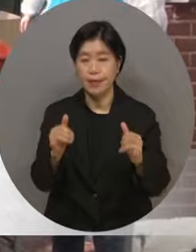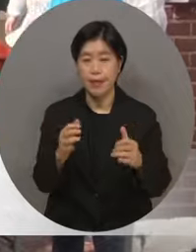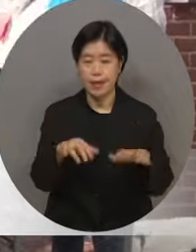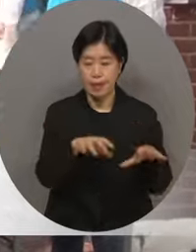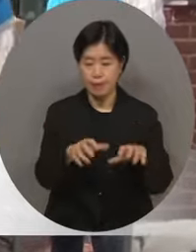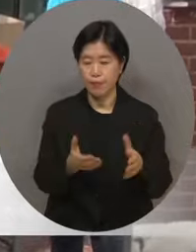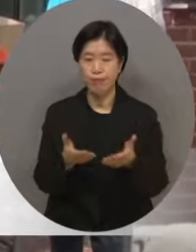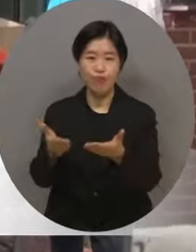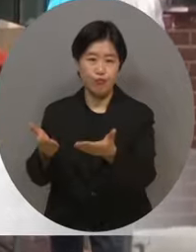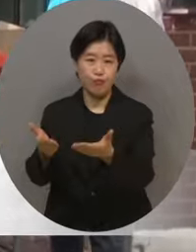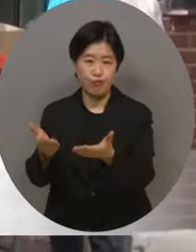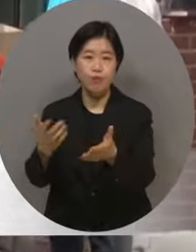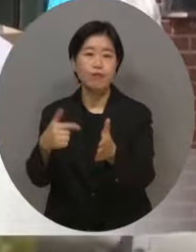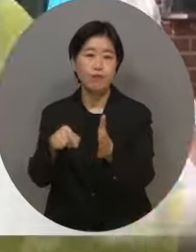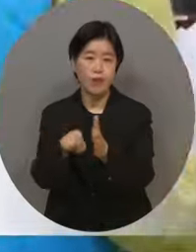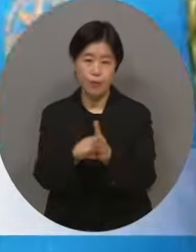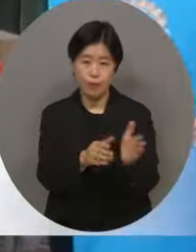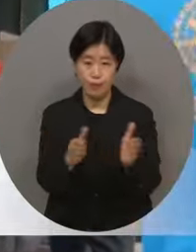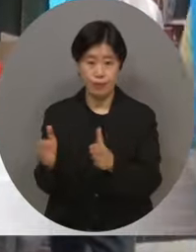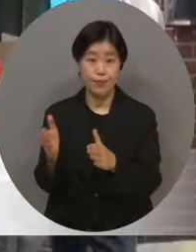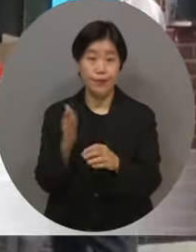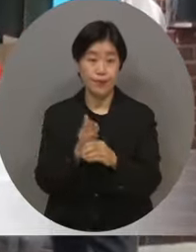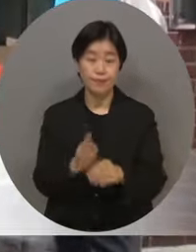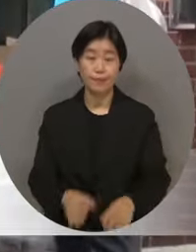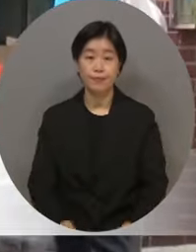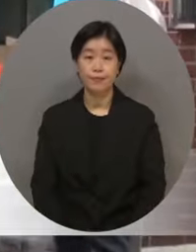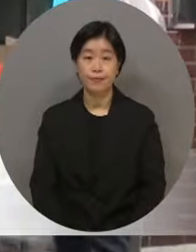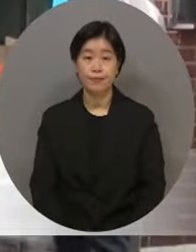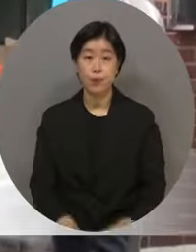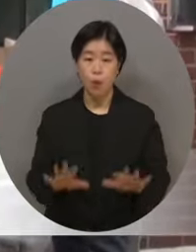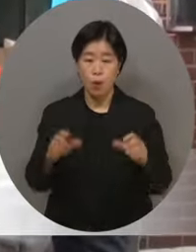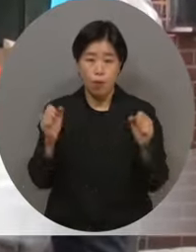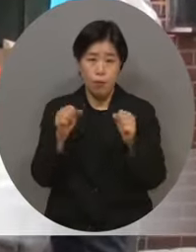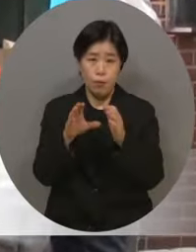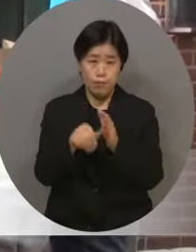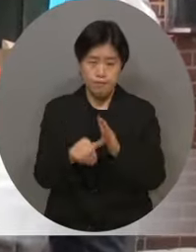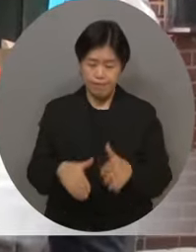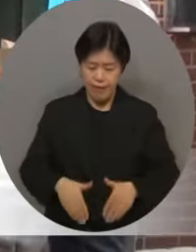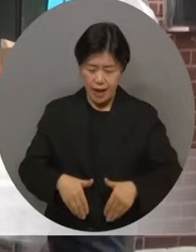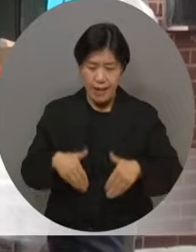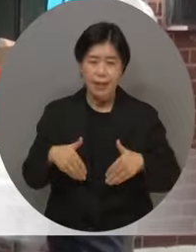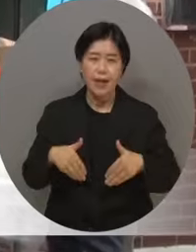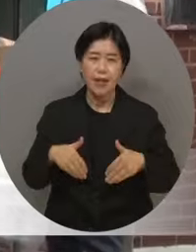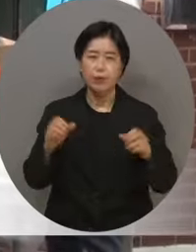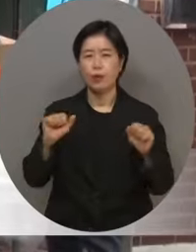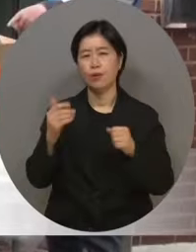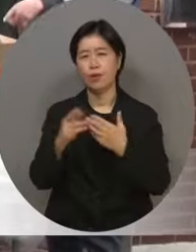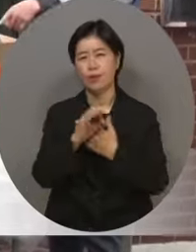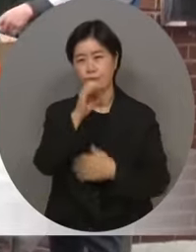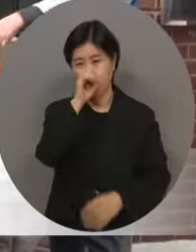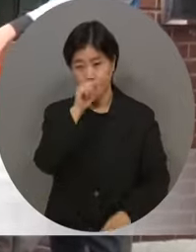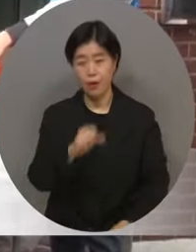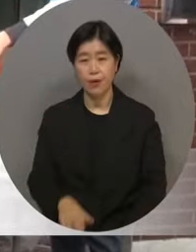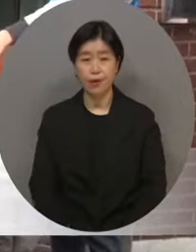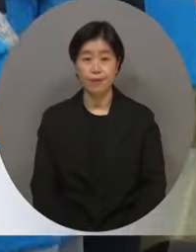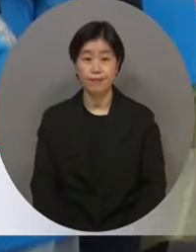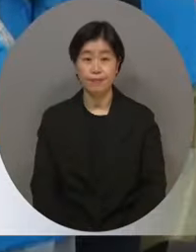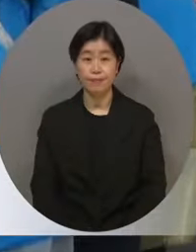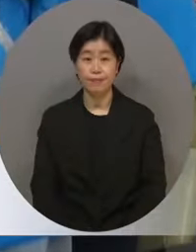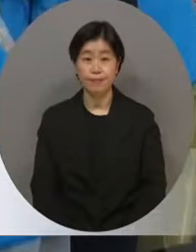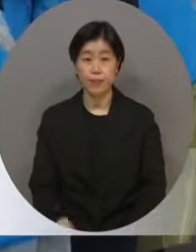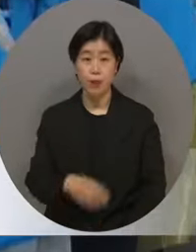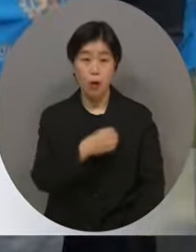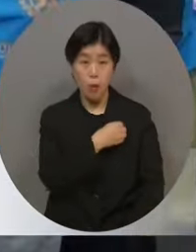수 있도록 김장 공사를 준비하고 있습니다. 올 겨울에 따뜻한 겨울을 보냈으면 좋겠습니다.